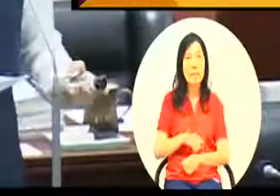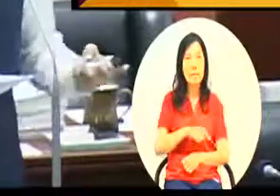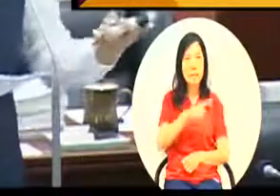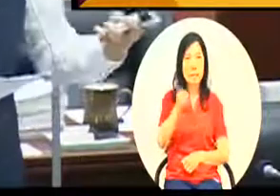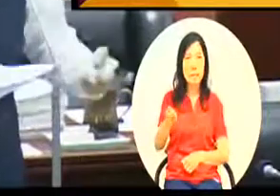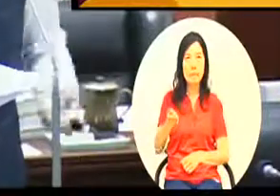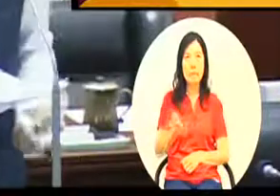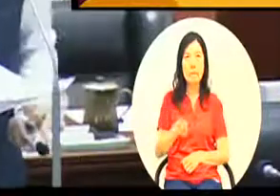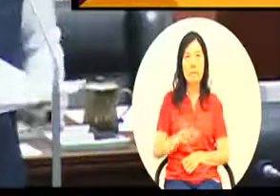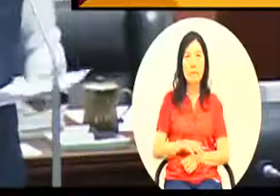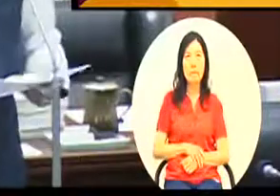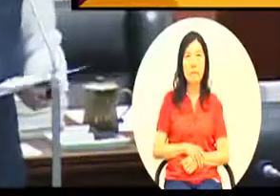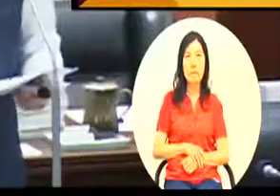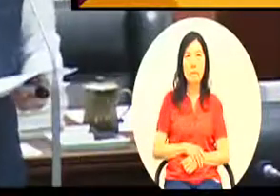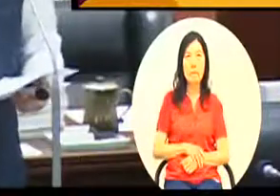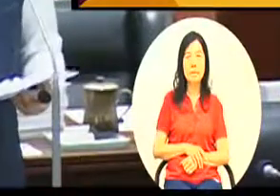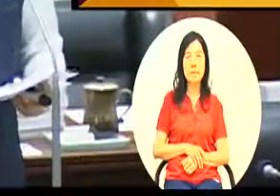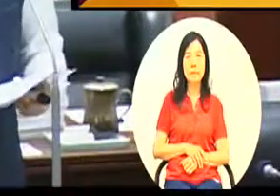问题是，